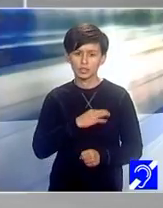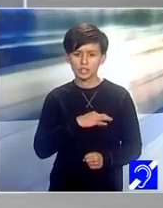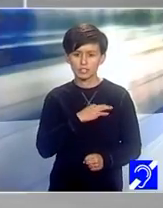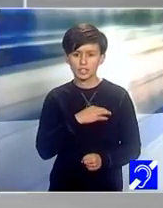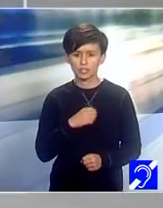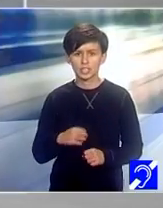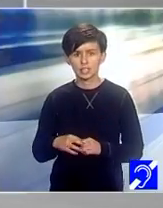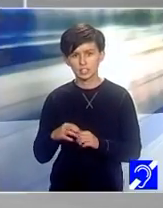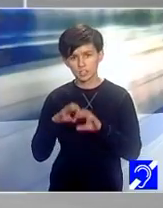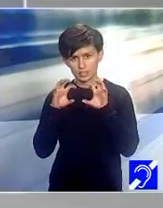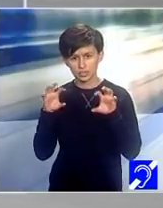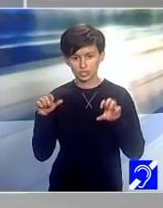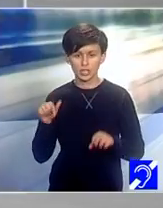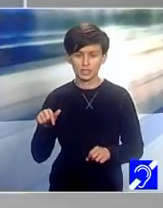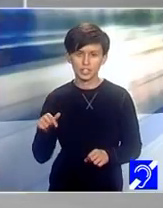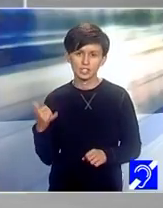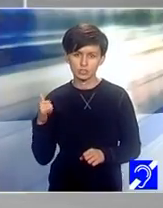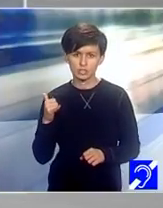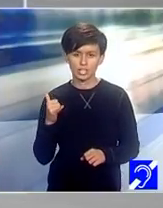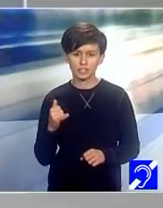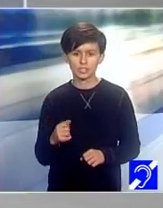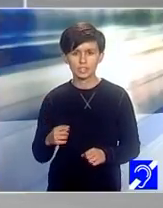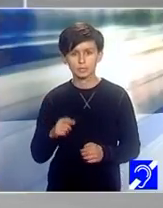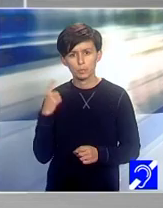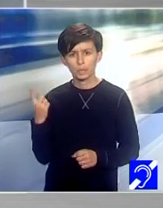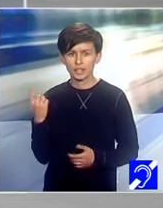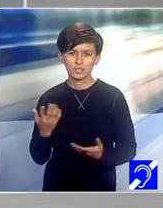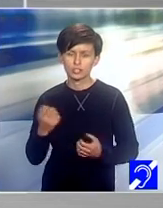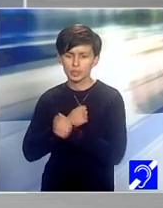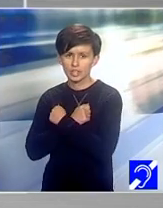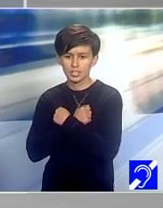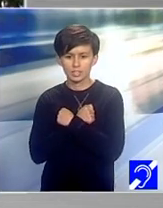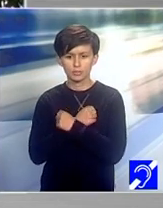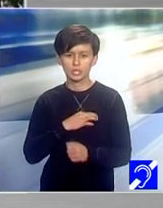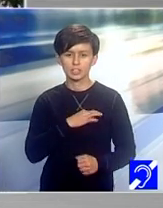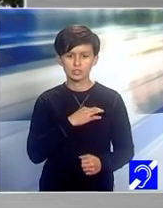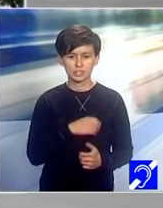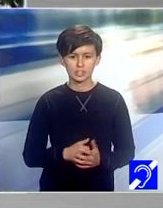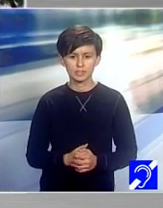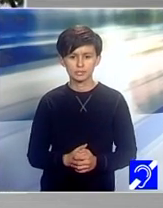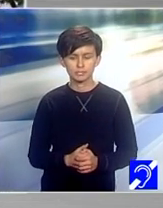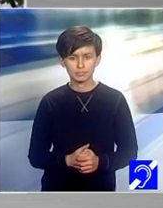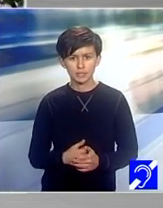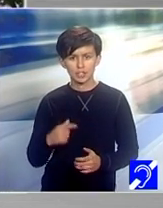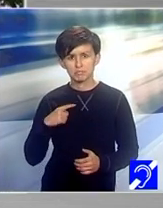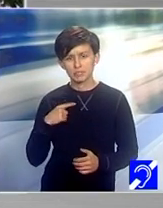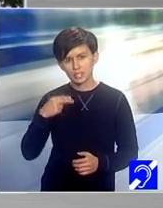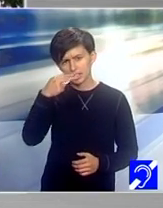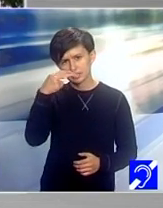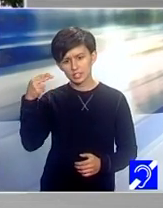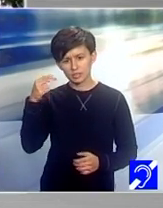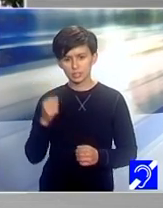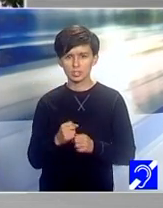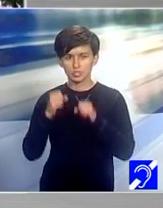de geografie și am revenit la orașul pe care îl iubesc din timpul studenției. Sincer, ele au un titlu așa onorific,